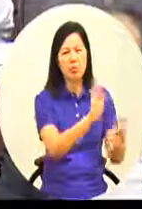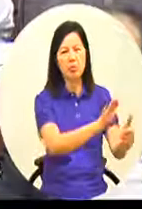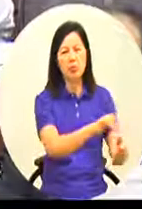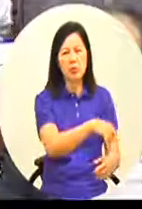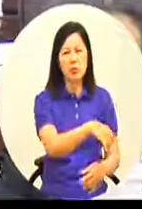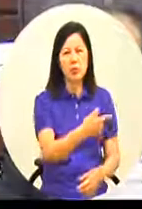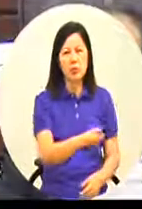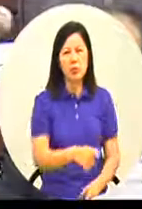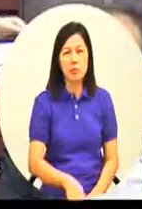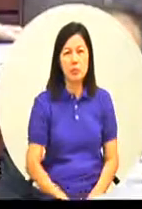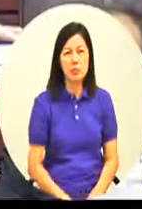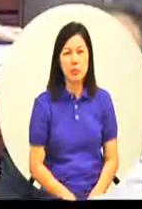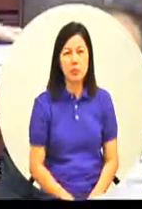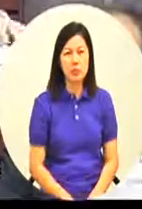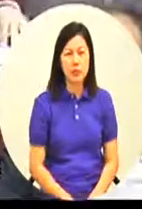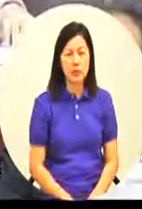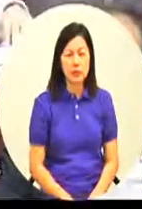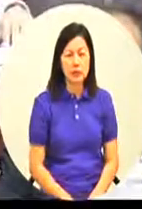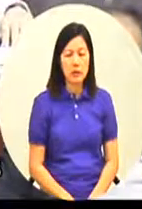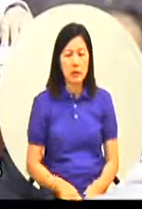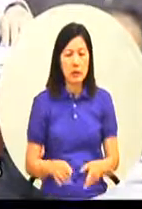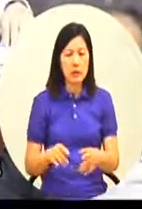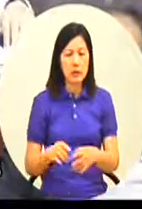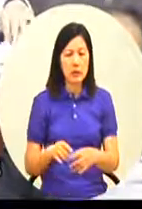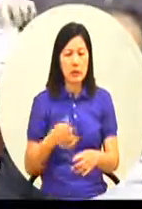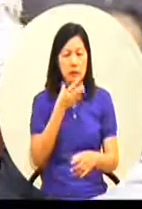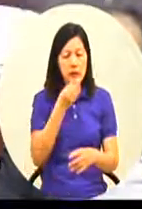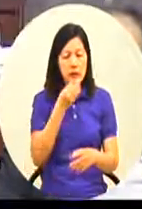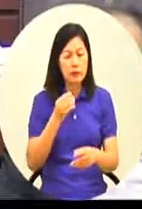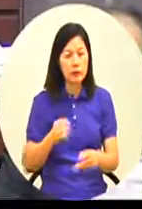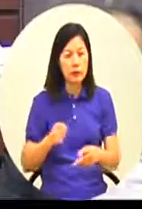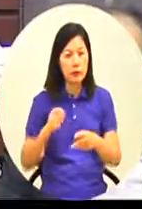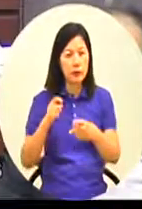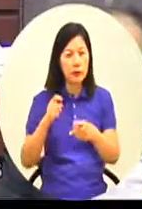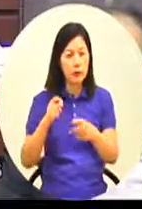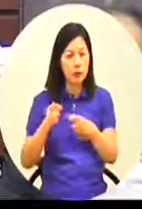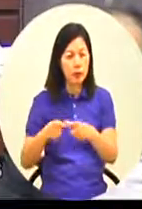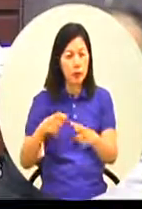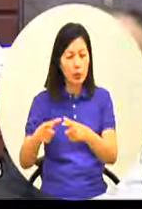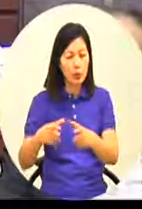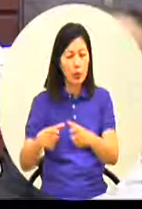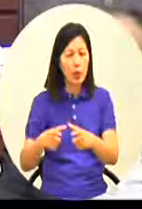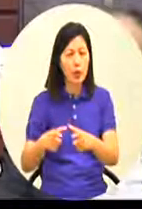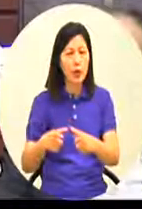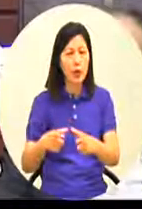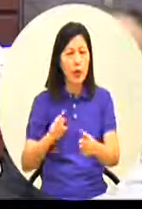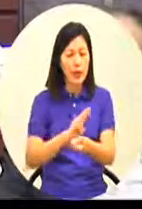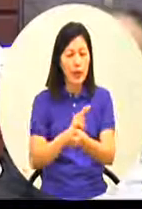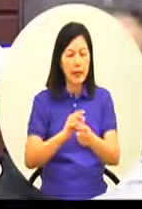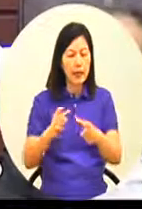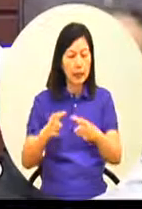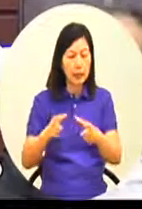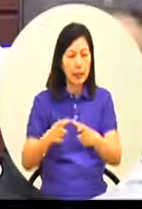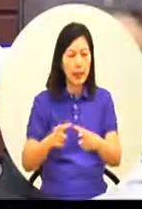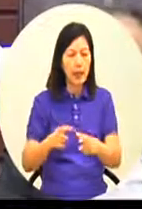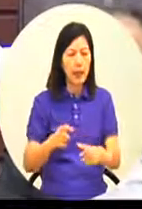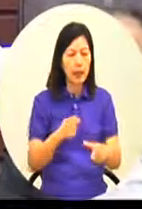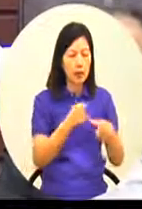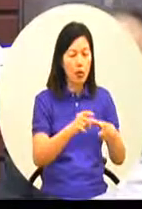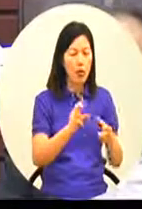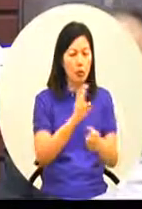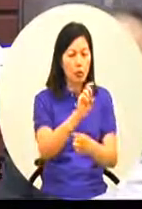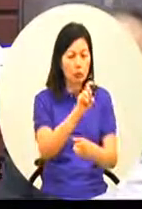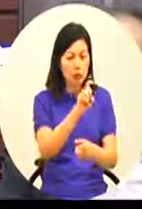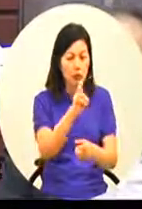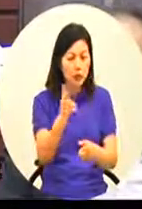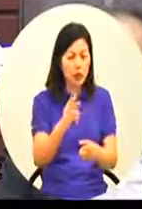前咱有开辟的公十幸福公园、公十一林园公园，还有公十二海洋湿地公园，都是这个都是